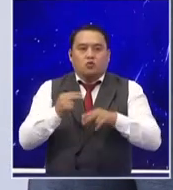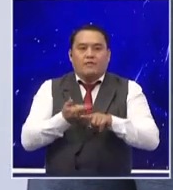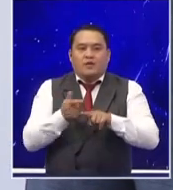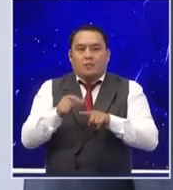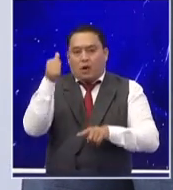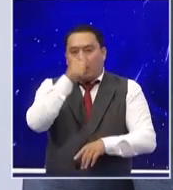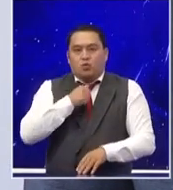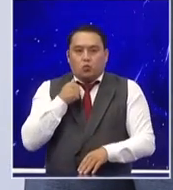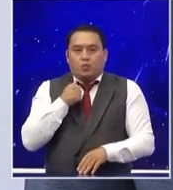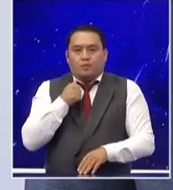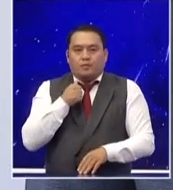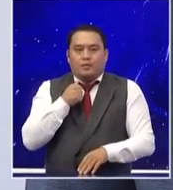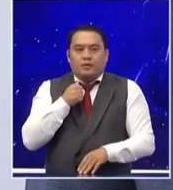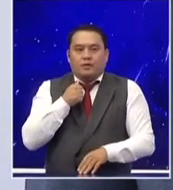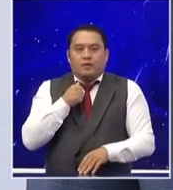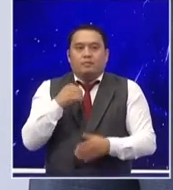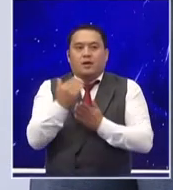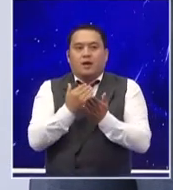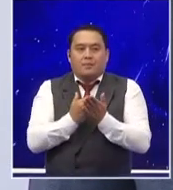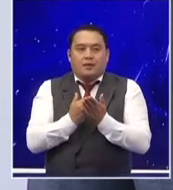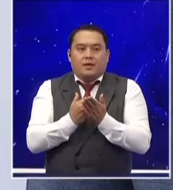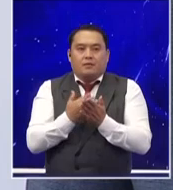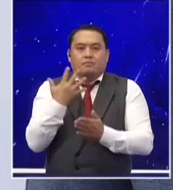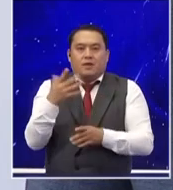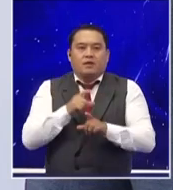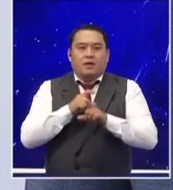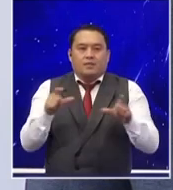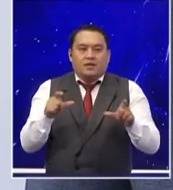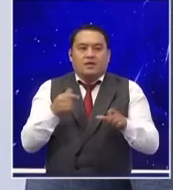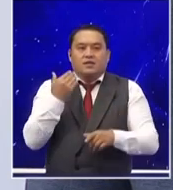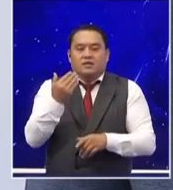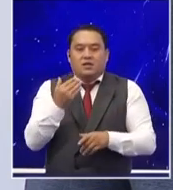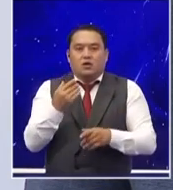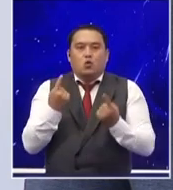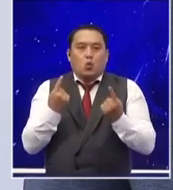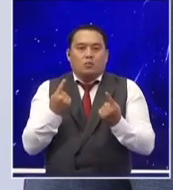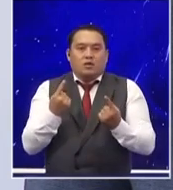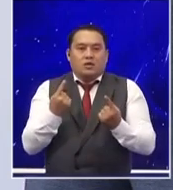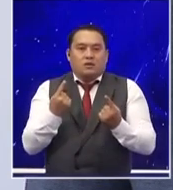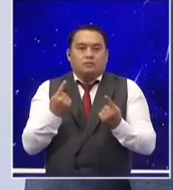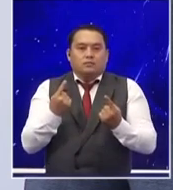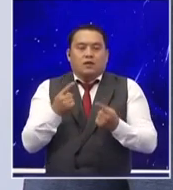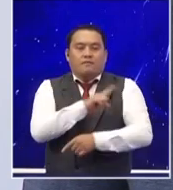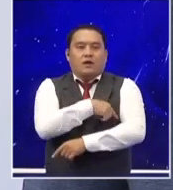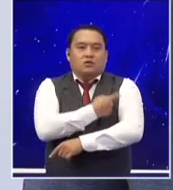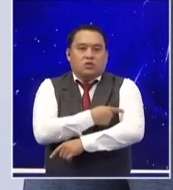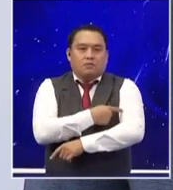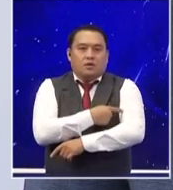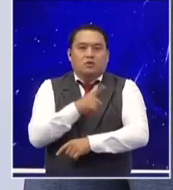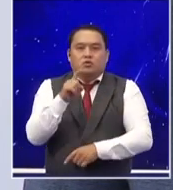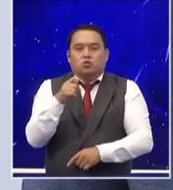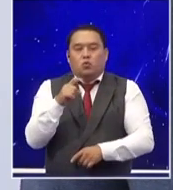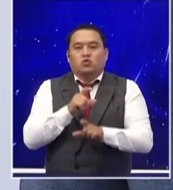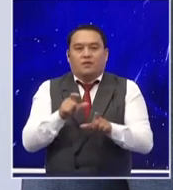году по дпз программе 5 объектов из них самые крупные то врачебном было туре на 100